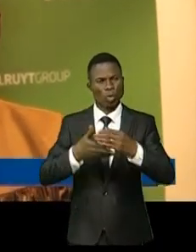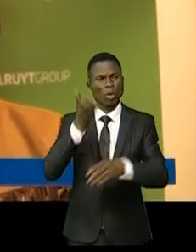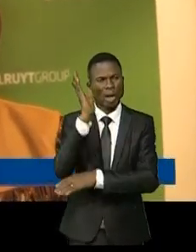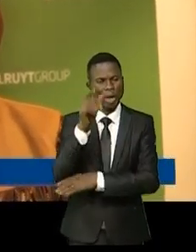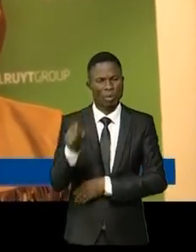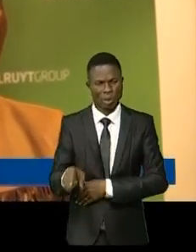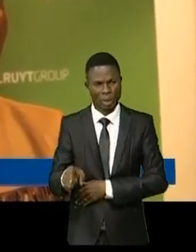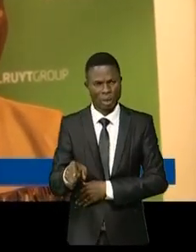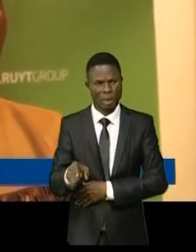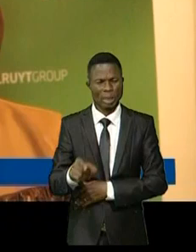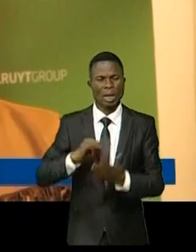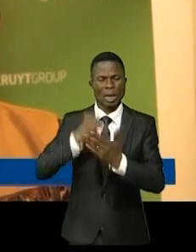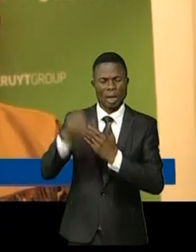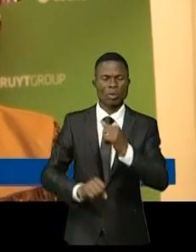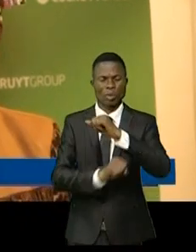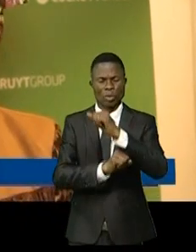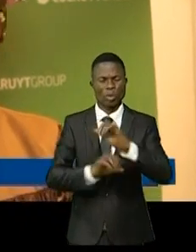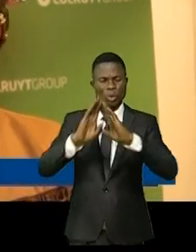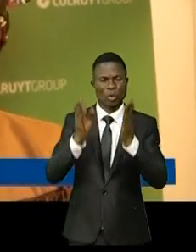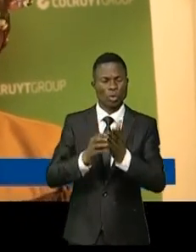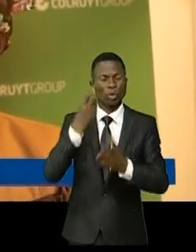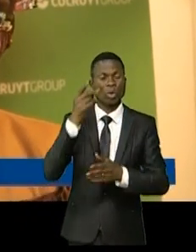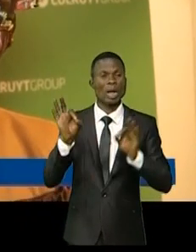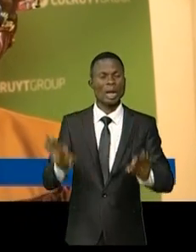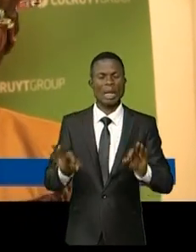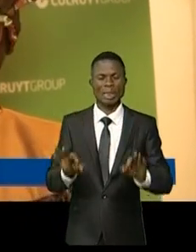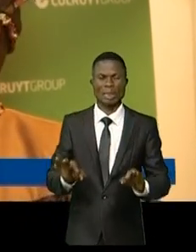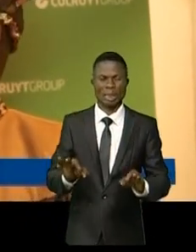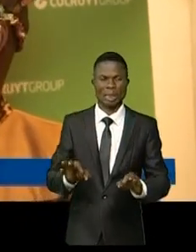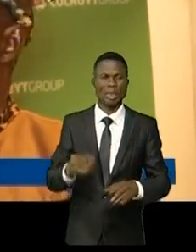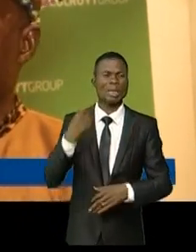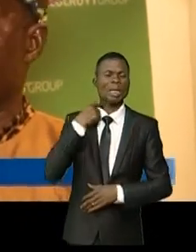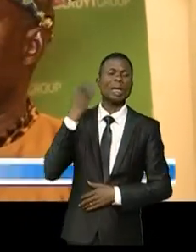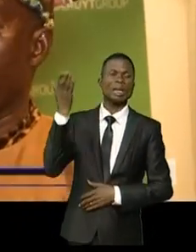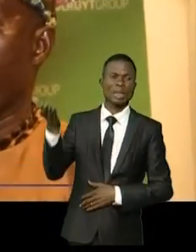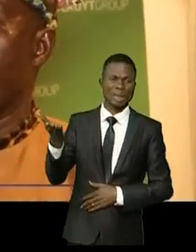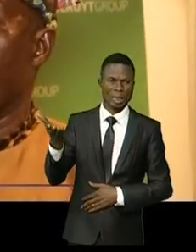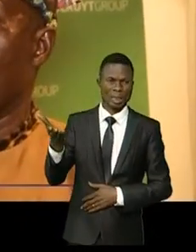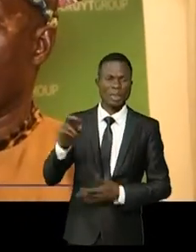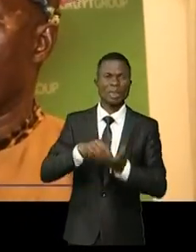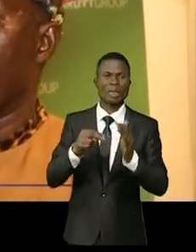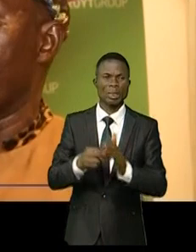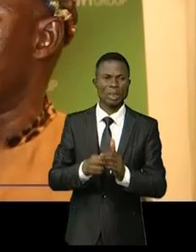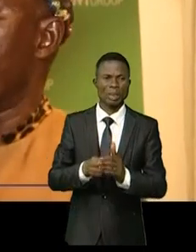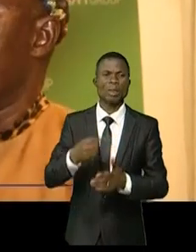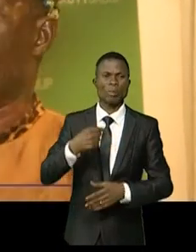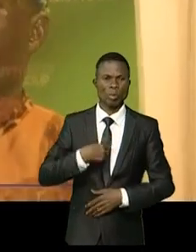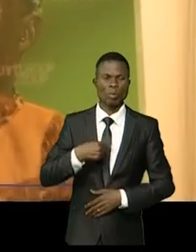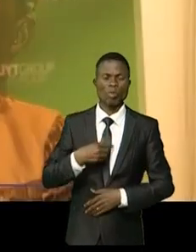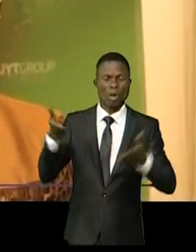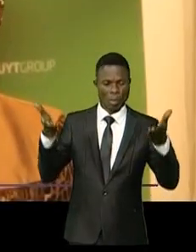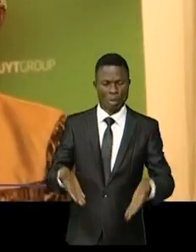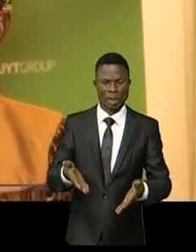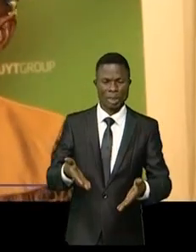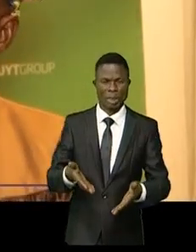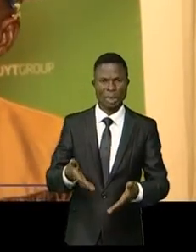début. Toute la prospection de toutes les terres qu'ils ont prises là, c'est moi qui étais là.